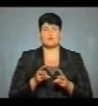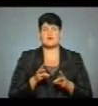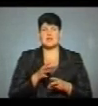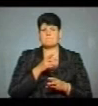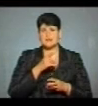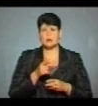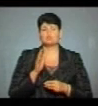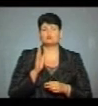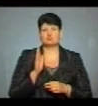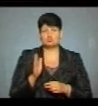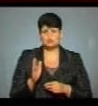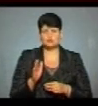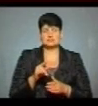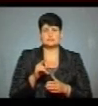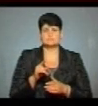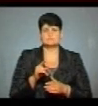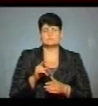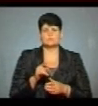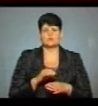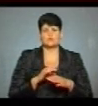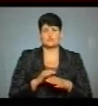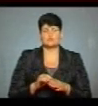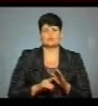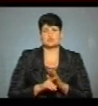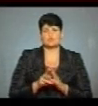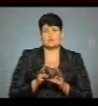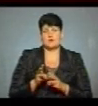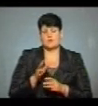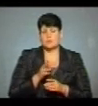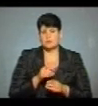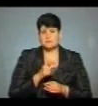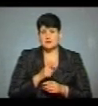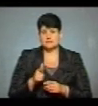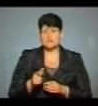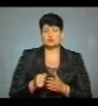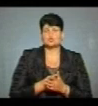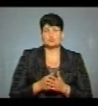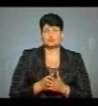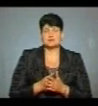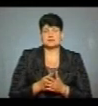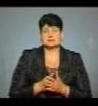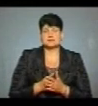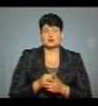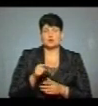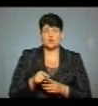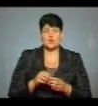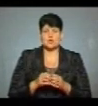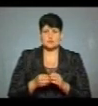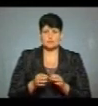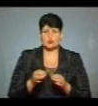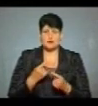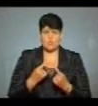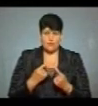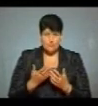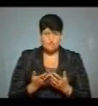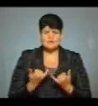буде надійно проходити з початку опалювального періоду. У зв'язку з тим, що для того, щоб добитися того результату, про який я говорю, нам